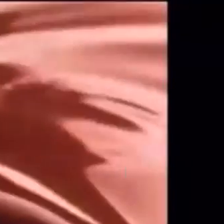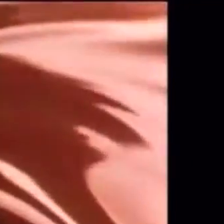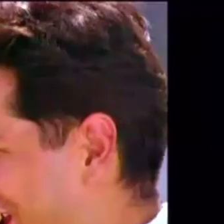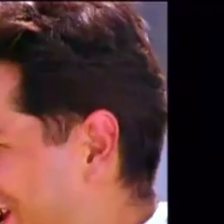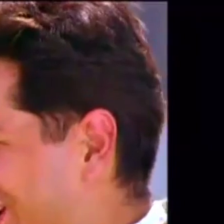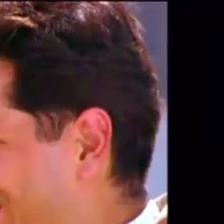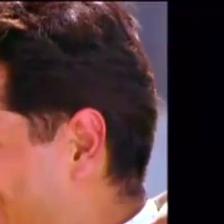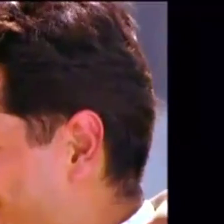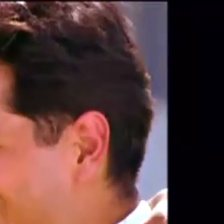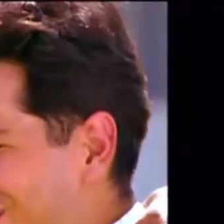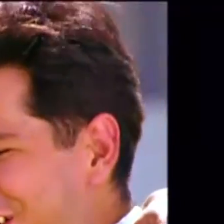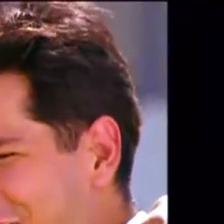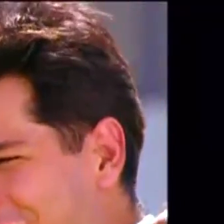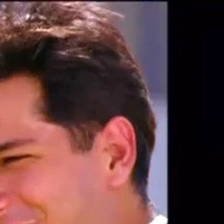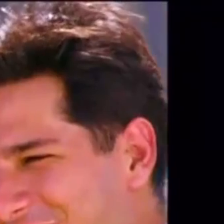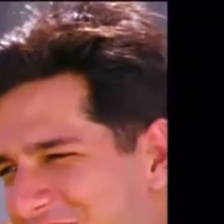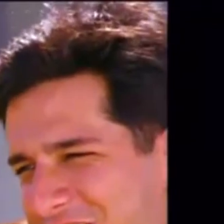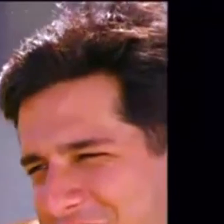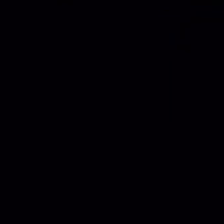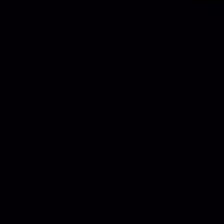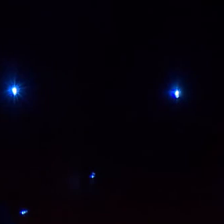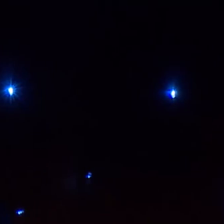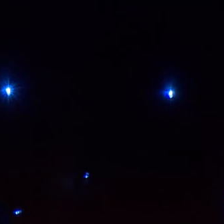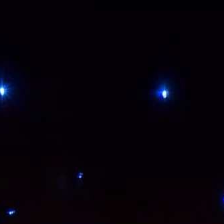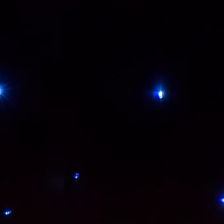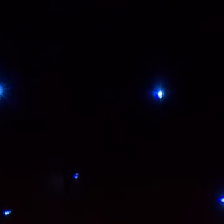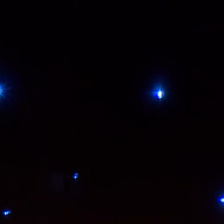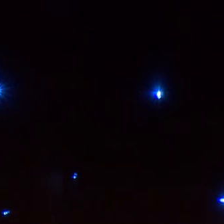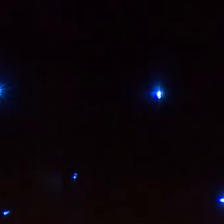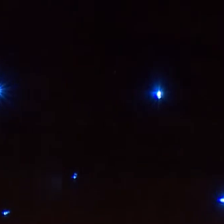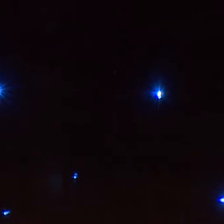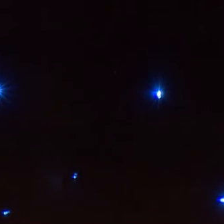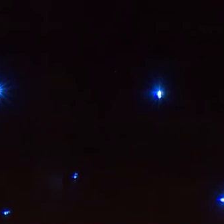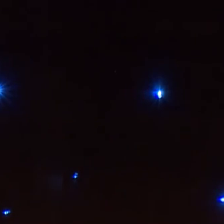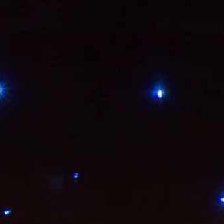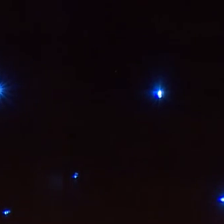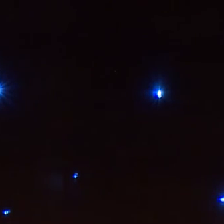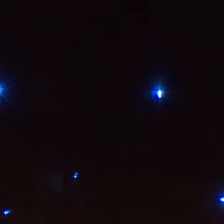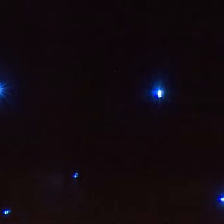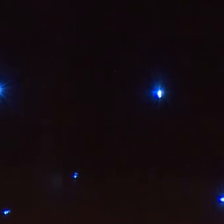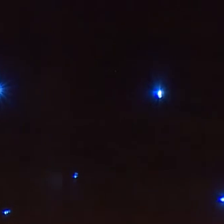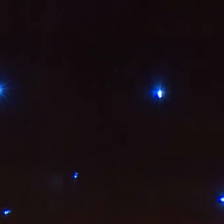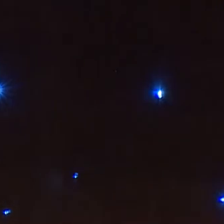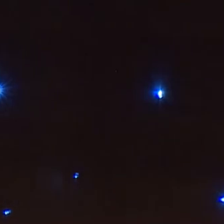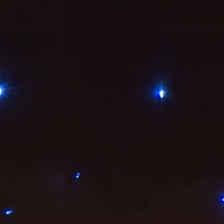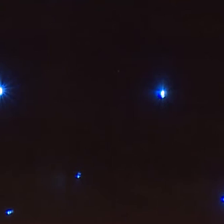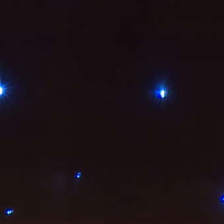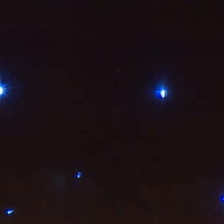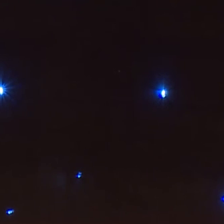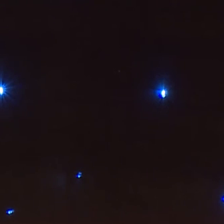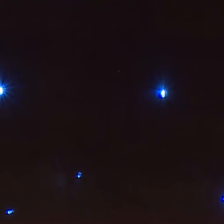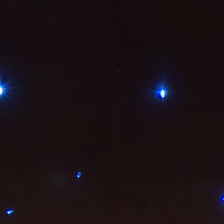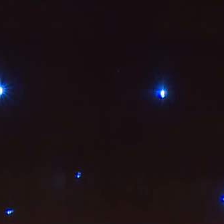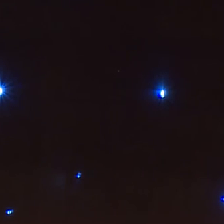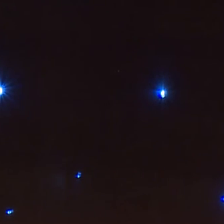डेरी में असली स्वाद जिंदगी का। 20 years ago, every woman in the room said, "I want